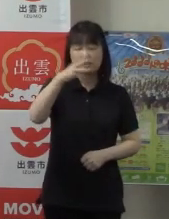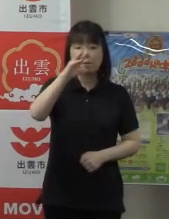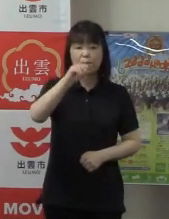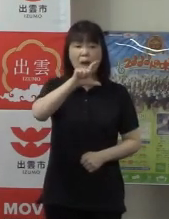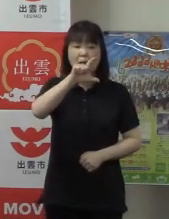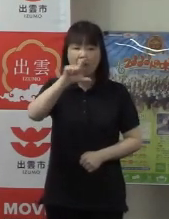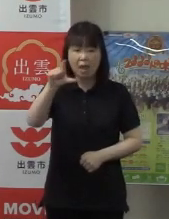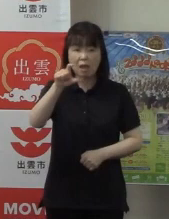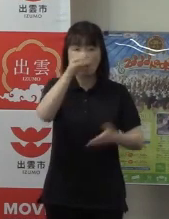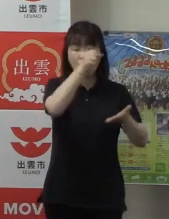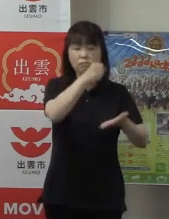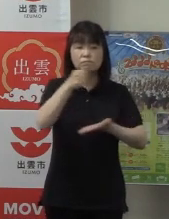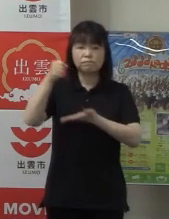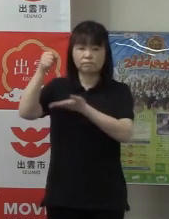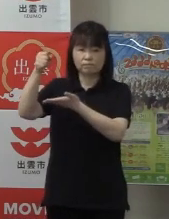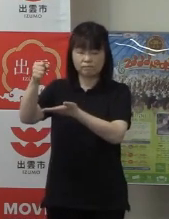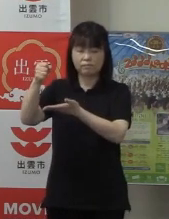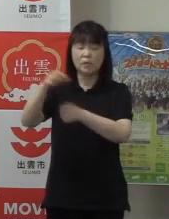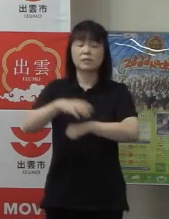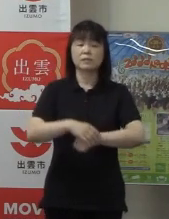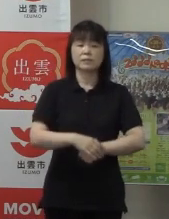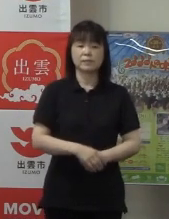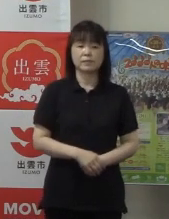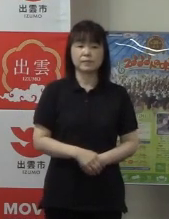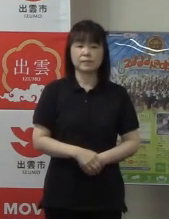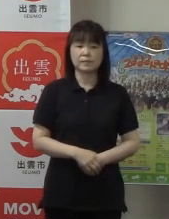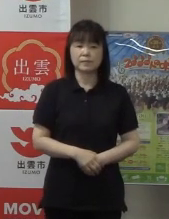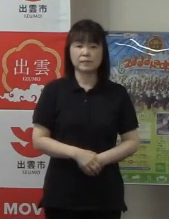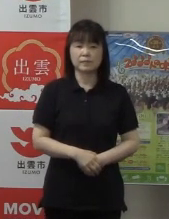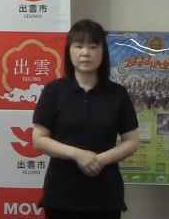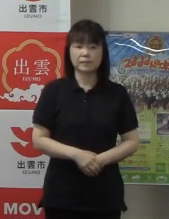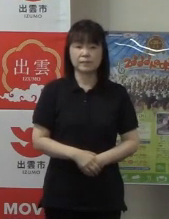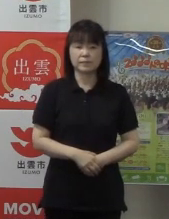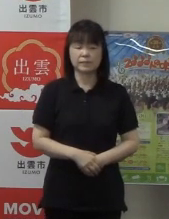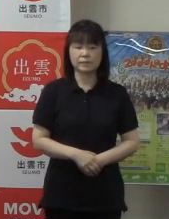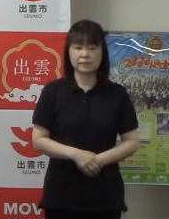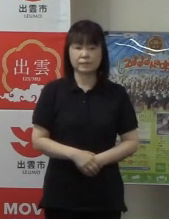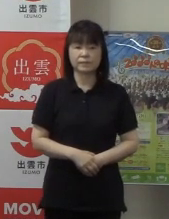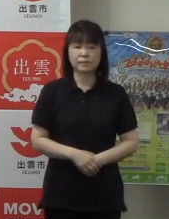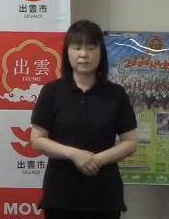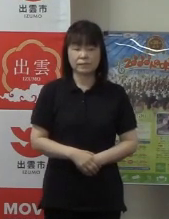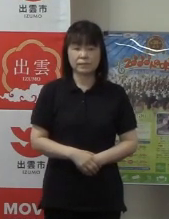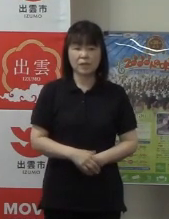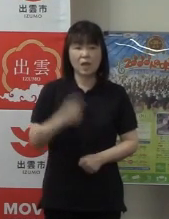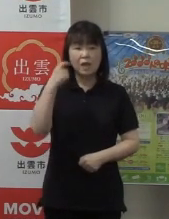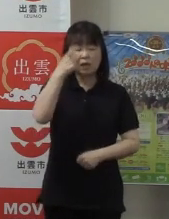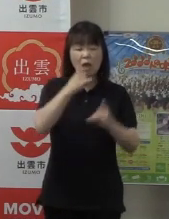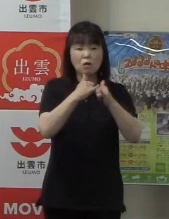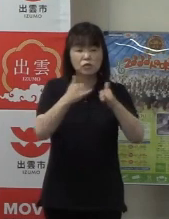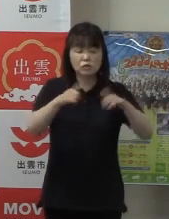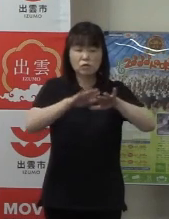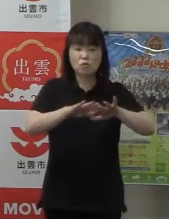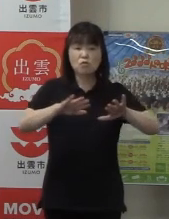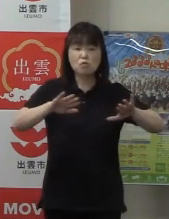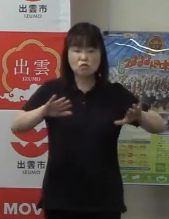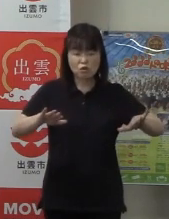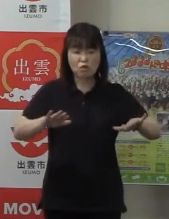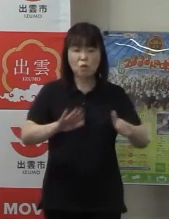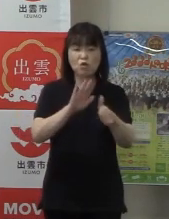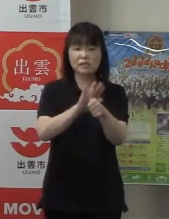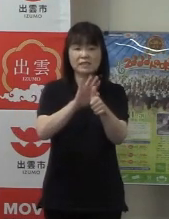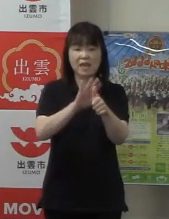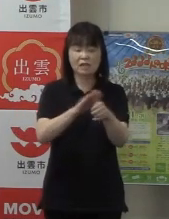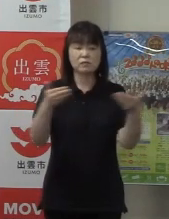に積み立て計上しております。次に多文化し子育て支援事業ということ